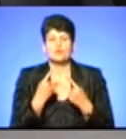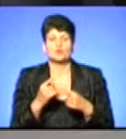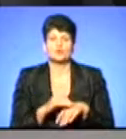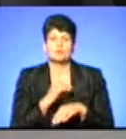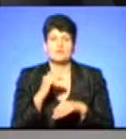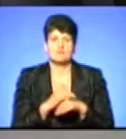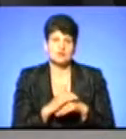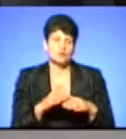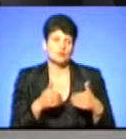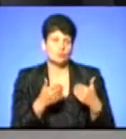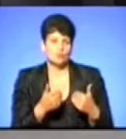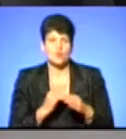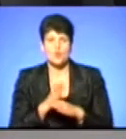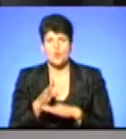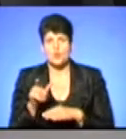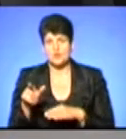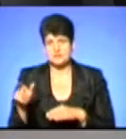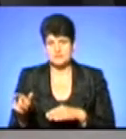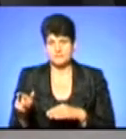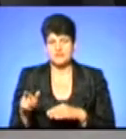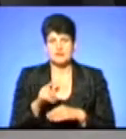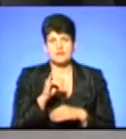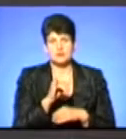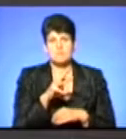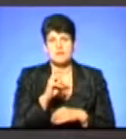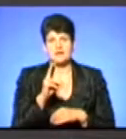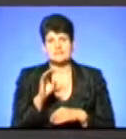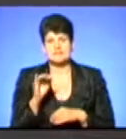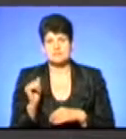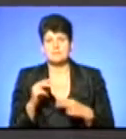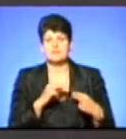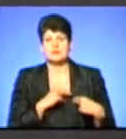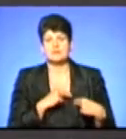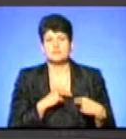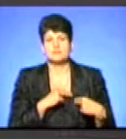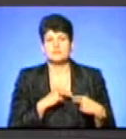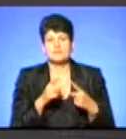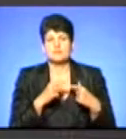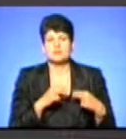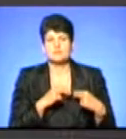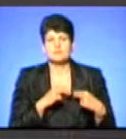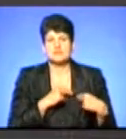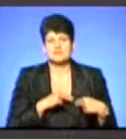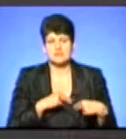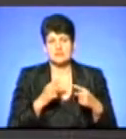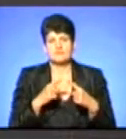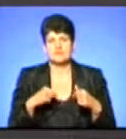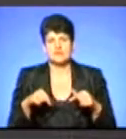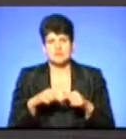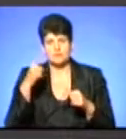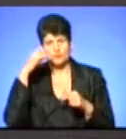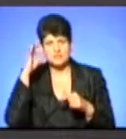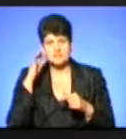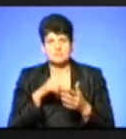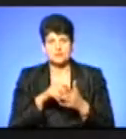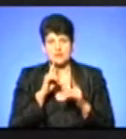та відрекомендовую гостей нашої студії. Поруч зі мною Ігор Максимів, начальник управління муніципальної поліції Тернопільської міської ради, кажу вам доброго вечора,